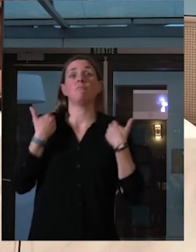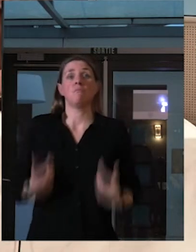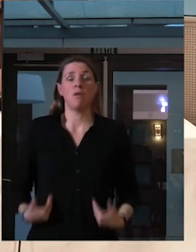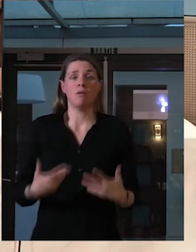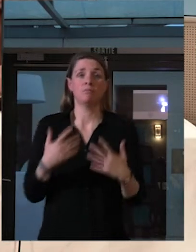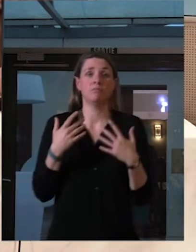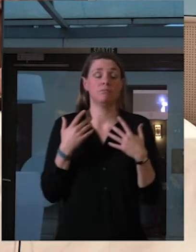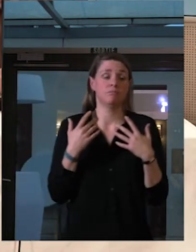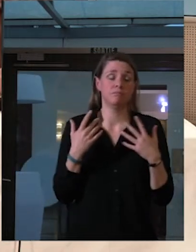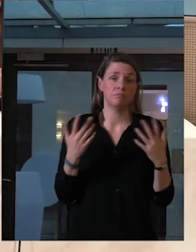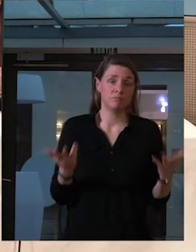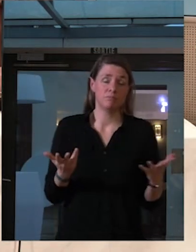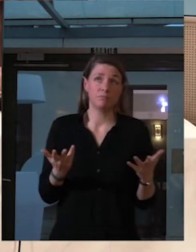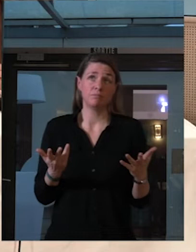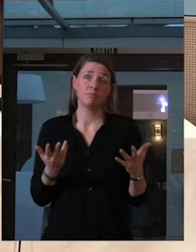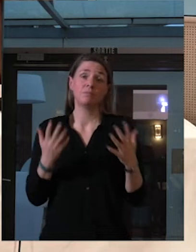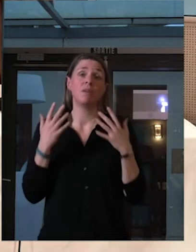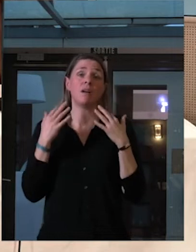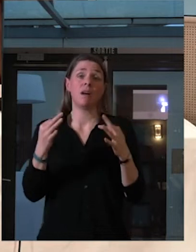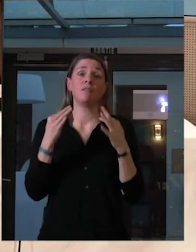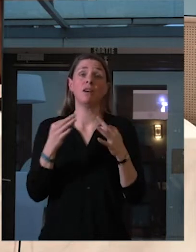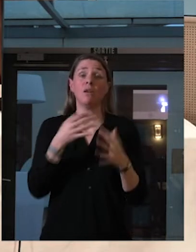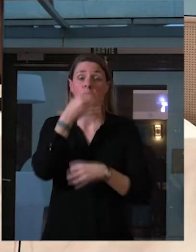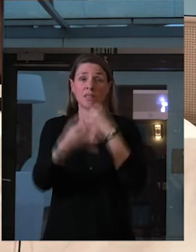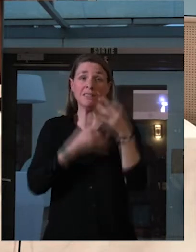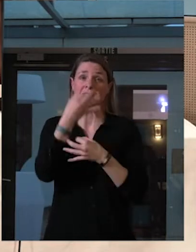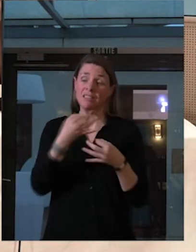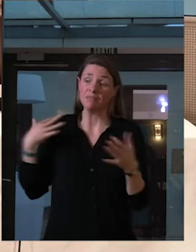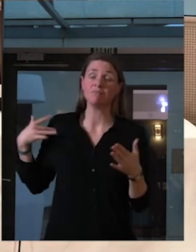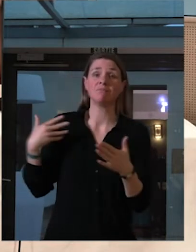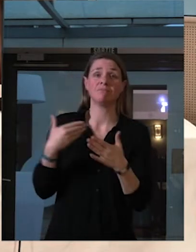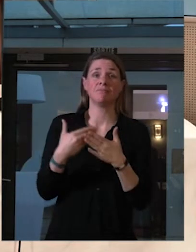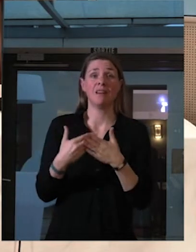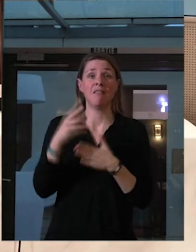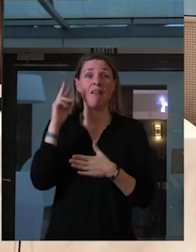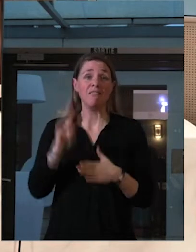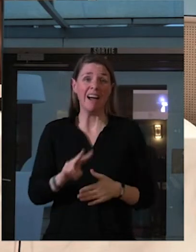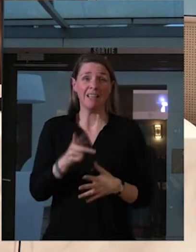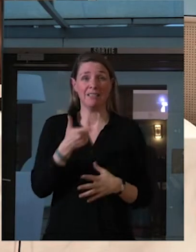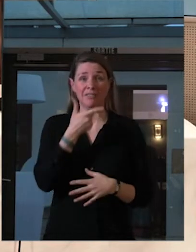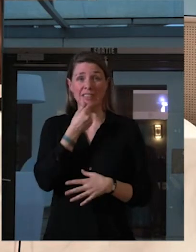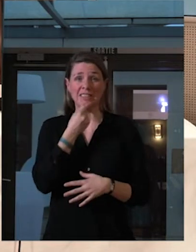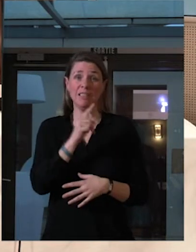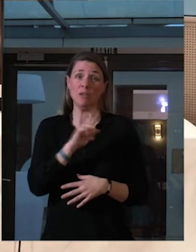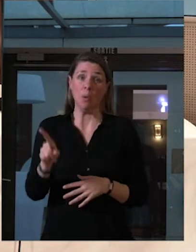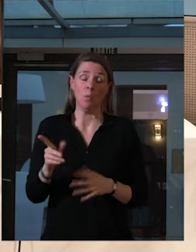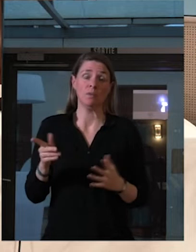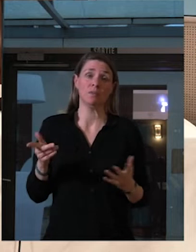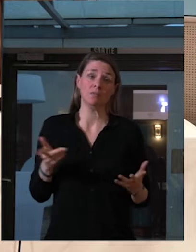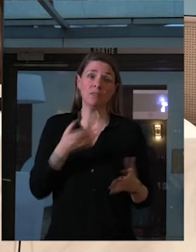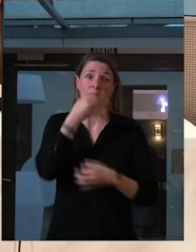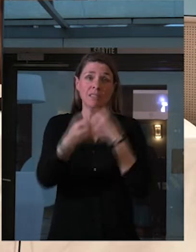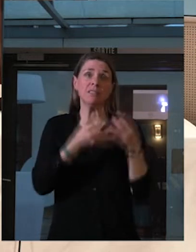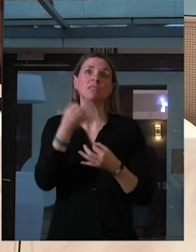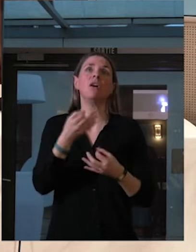part, justement, par rapport à tout ce que j'ai pu vous dire avant, c'est loin d'être évident de le dire. Ça